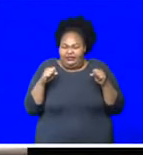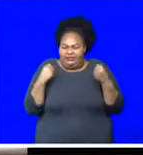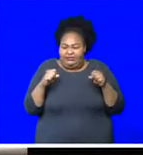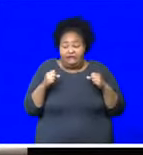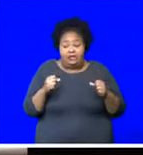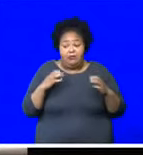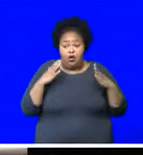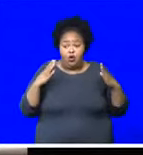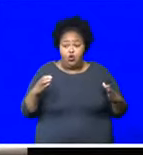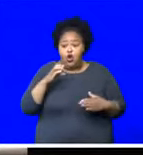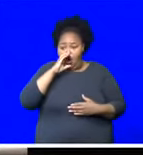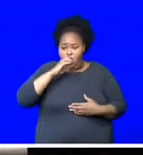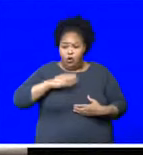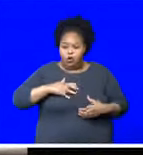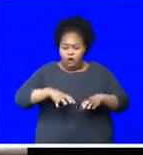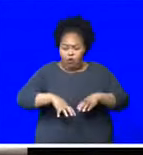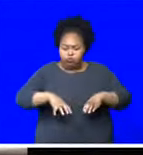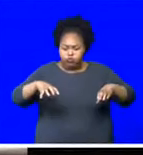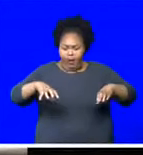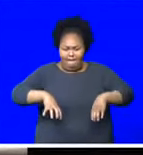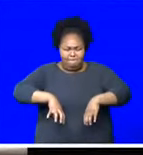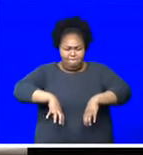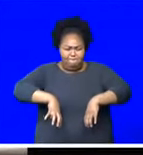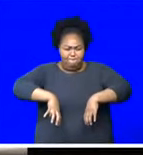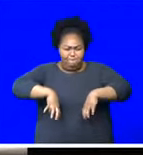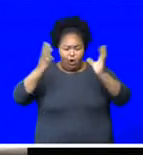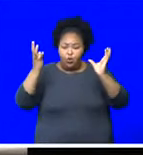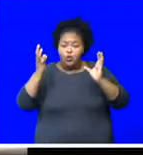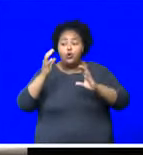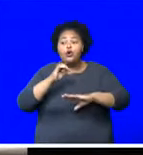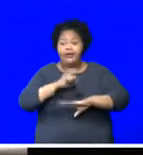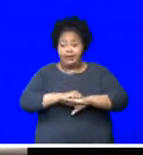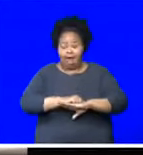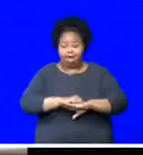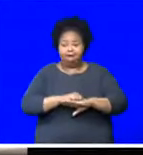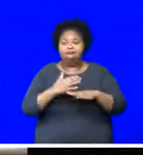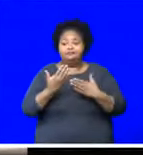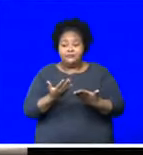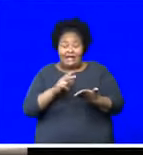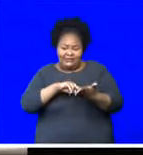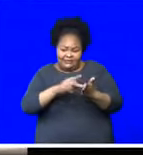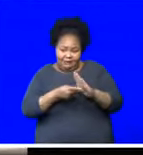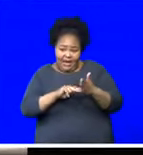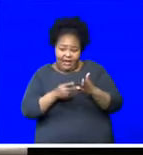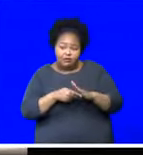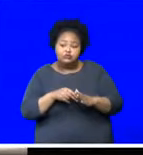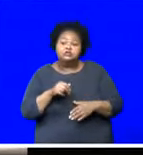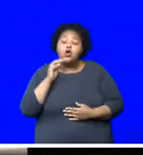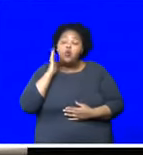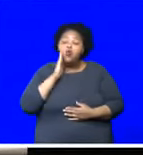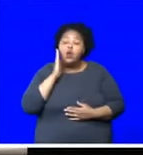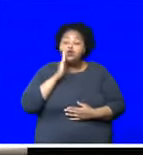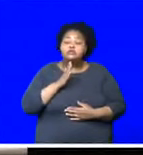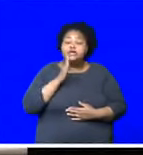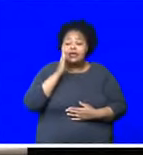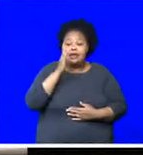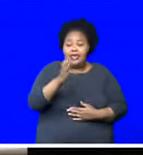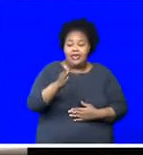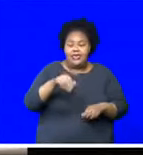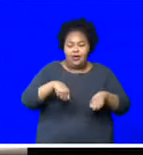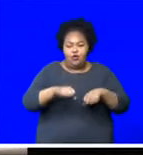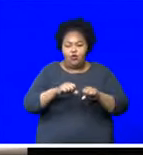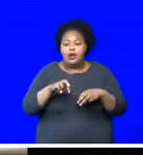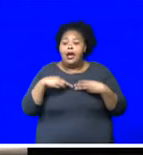kukhulunywa kusabukwa indlela tekokuthi kepha navele lingagcina basetakele kanjani basekwaluseni